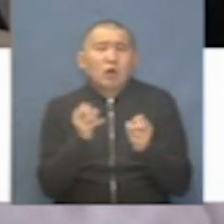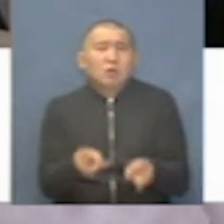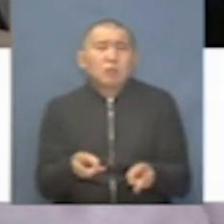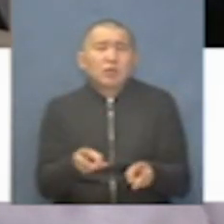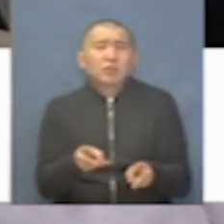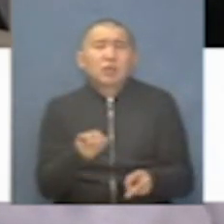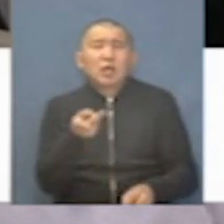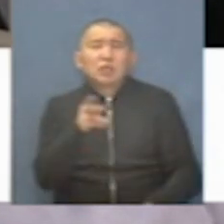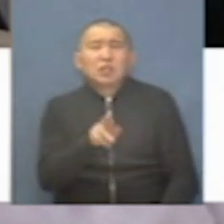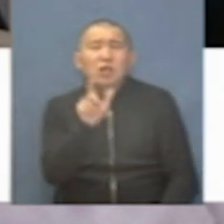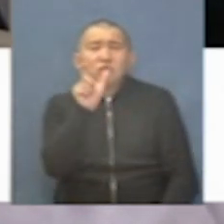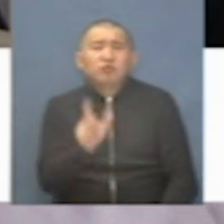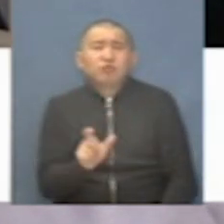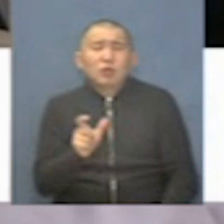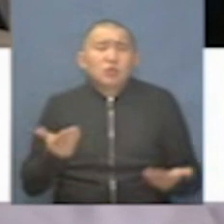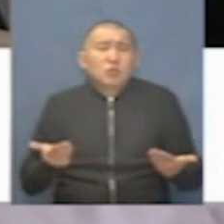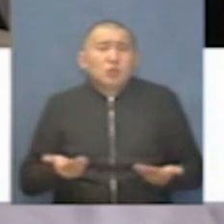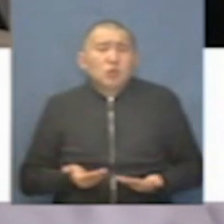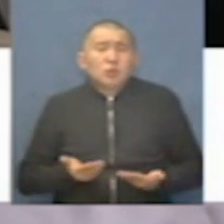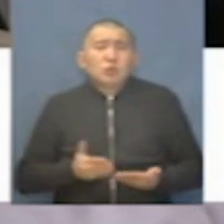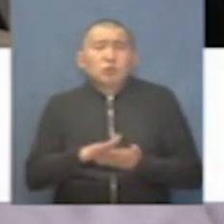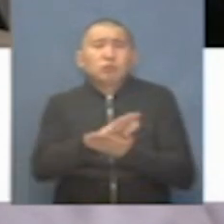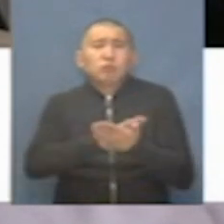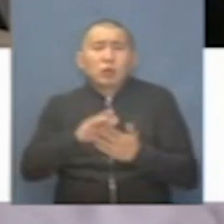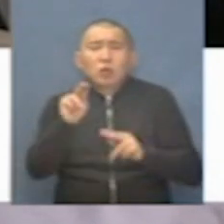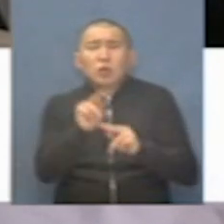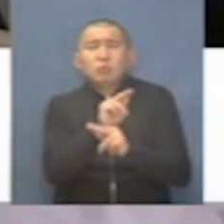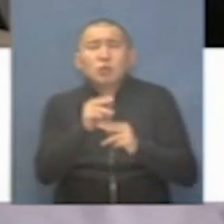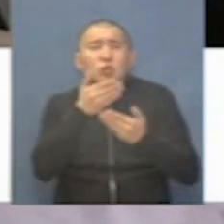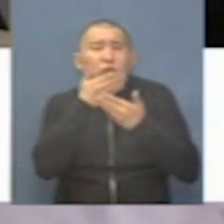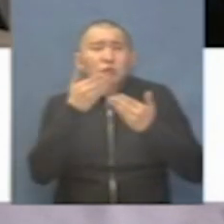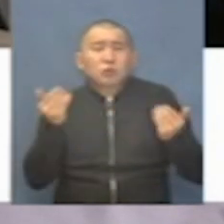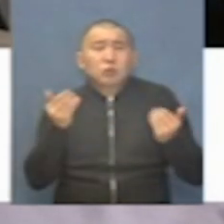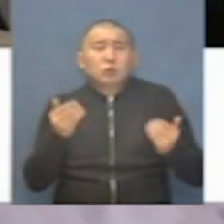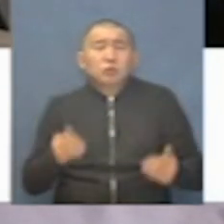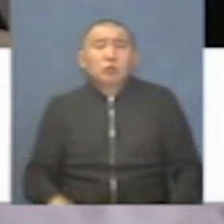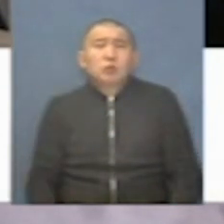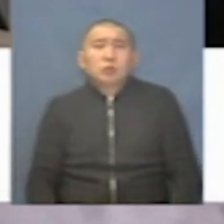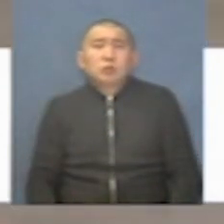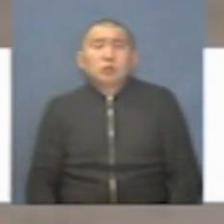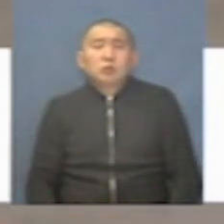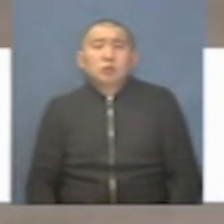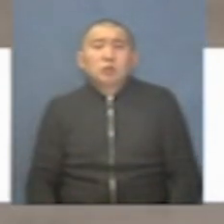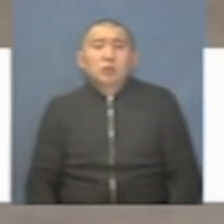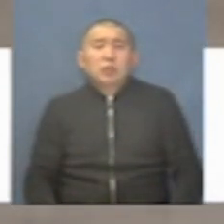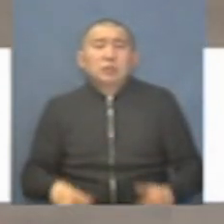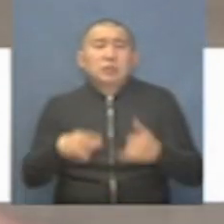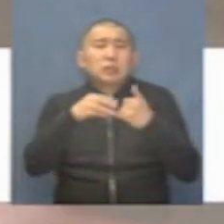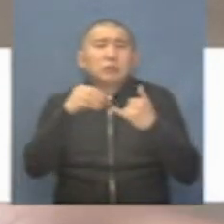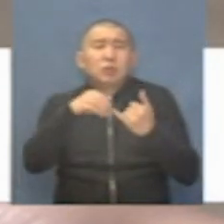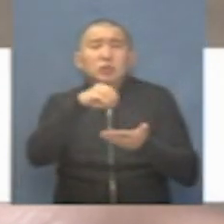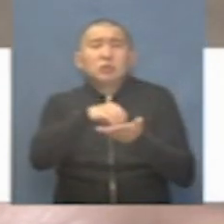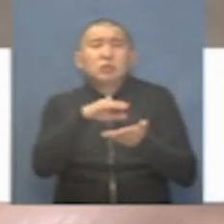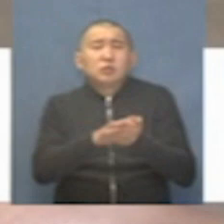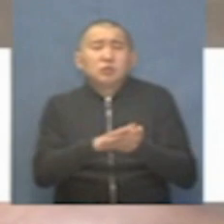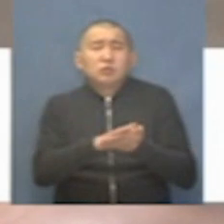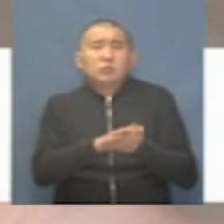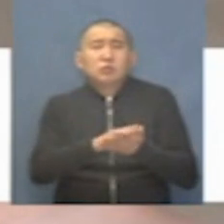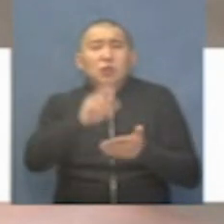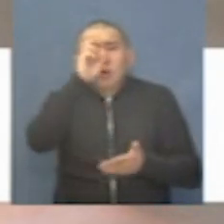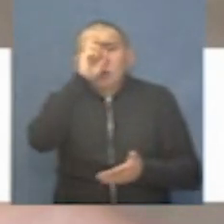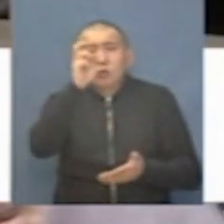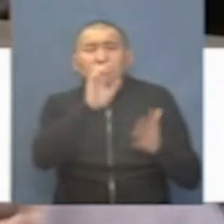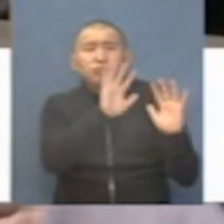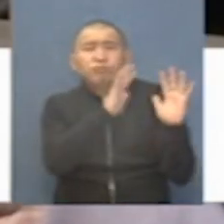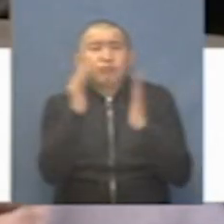қауіпті. Ешқандай жөндеу жүргізілмеген, өйткені мемлекеттік орман қорында тұр жер. Мына трансформатор мүлдем